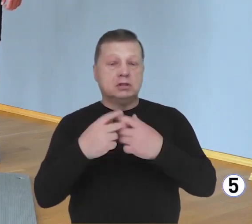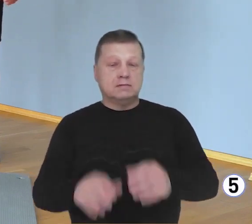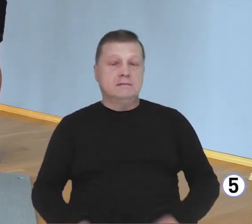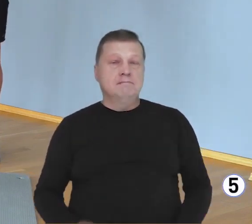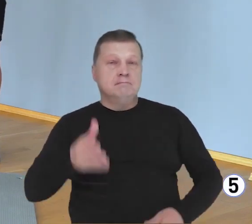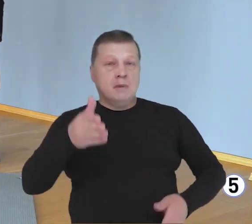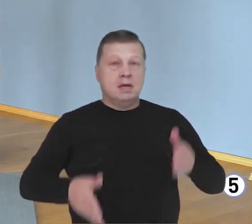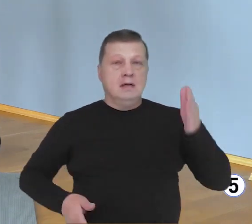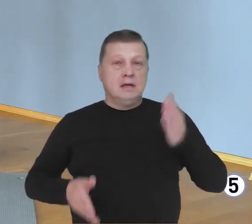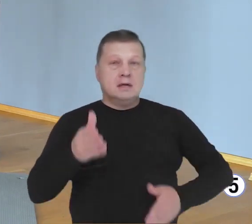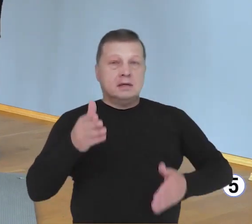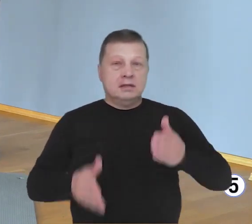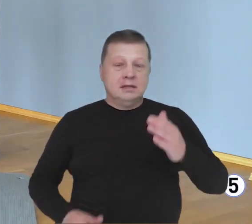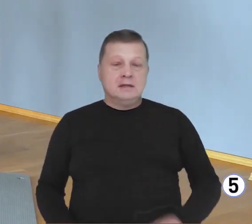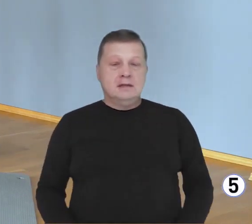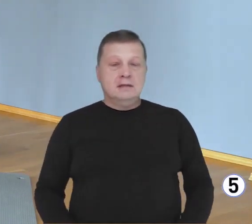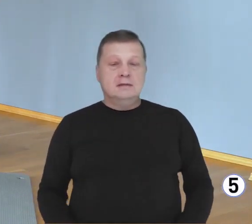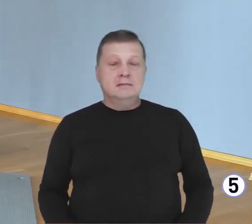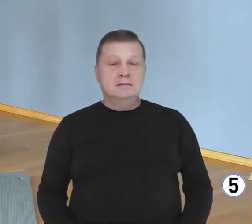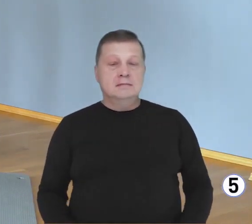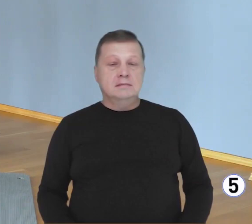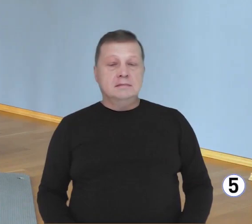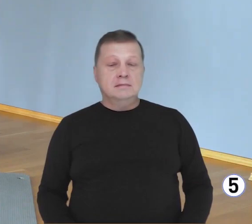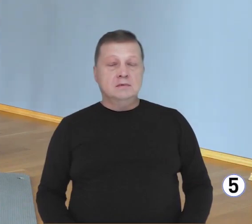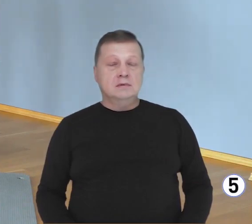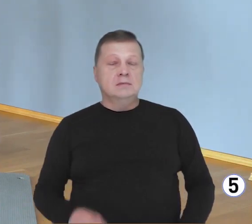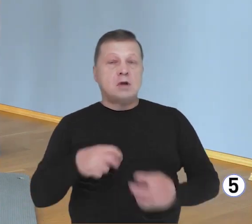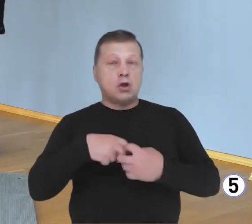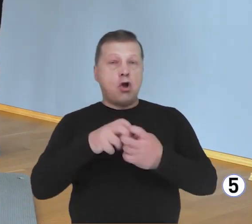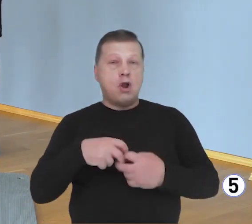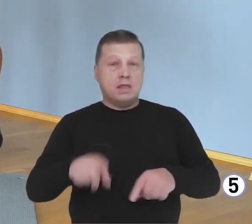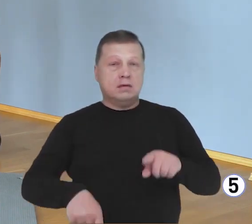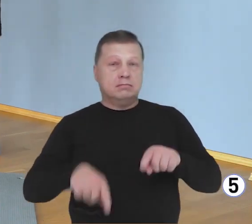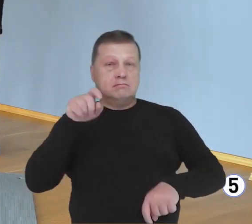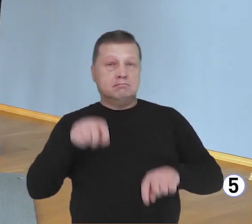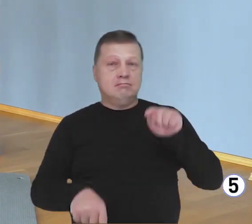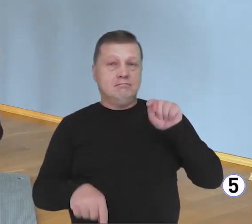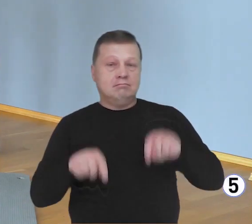rozgrzewki. Marsz. Unosimy kolanka.